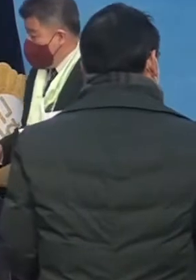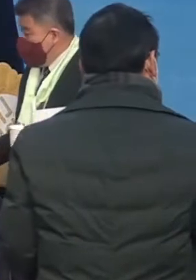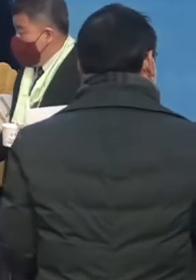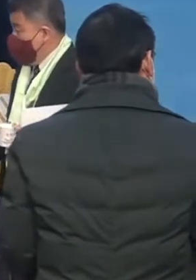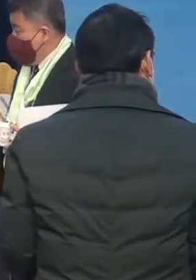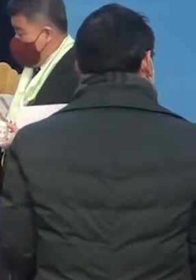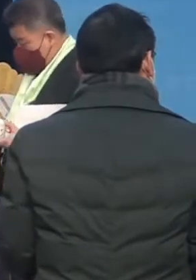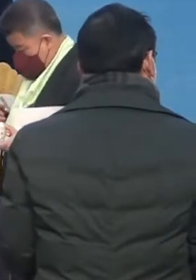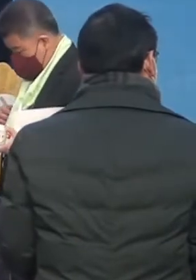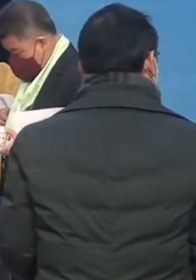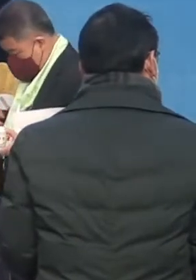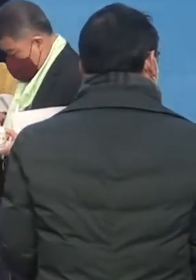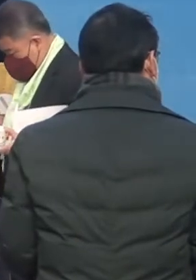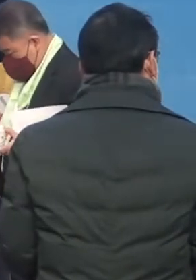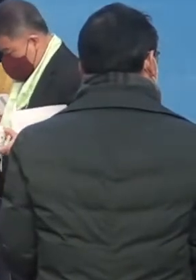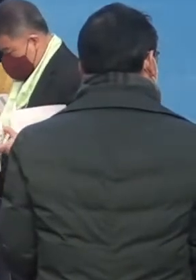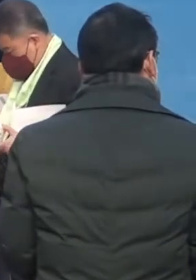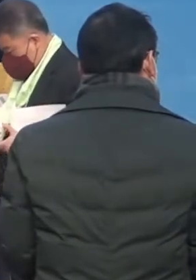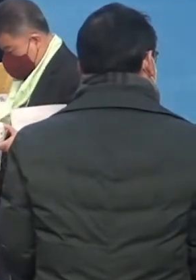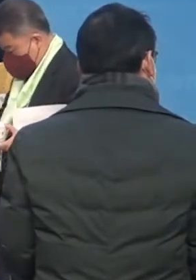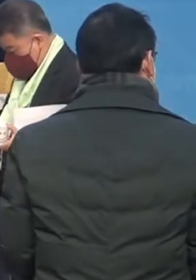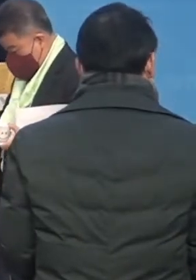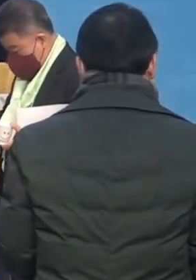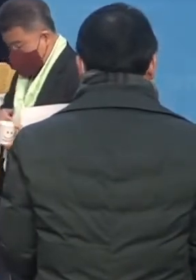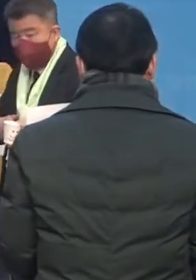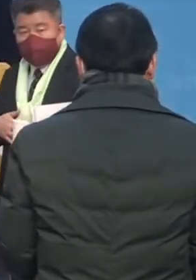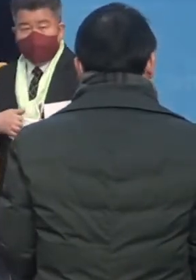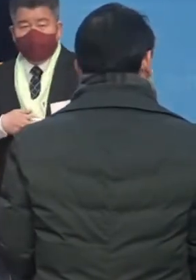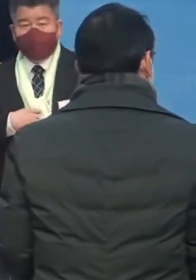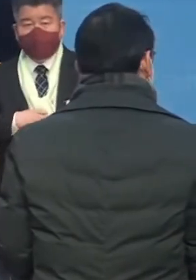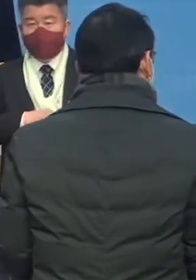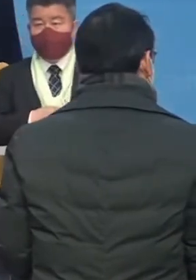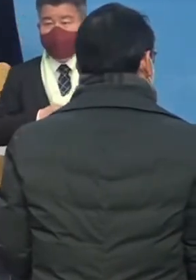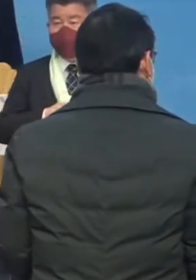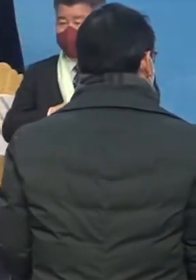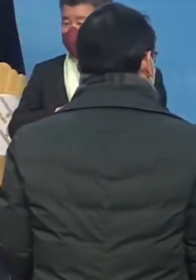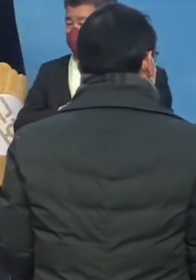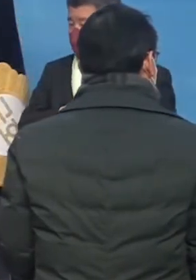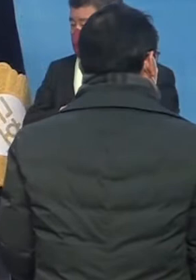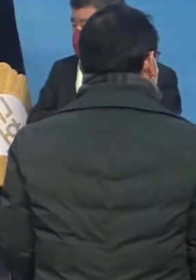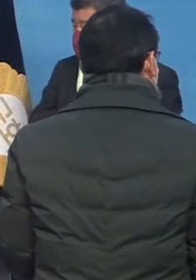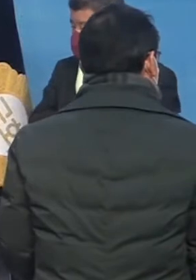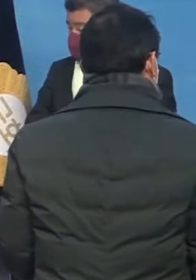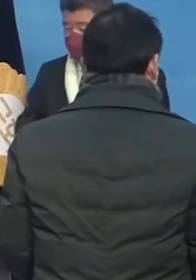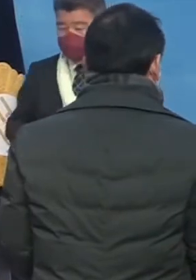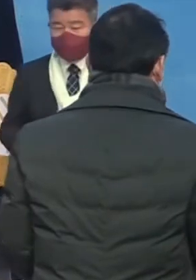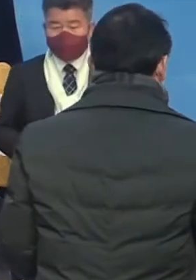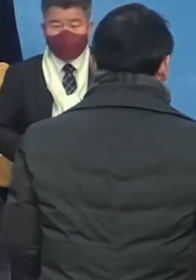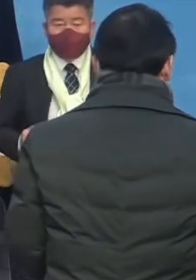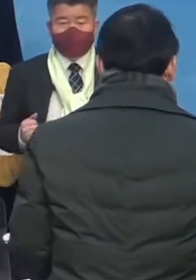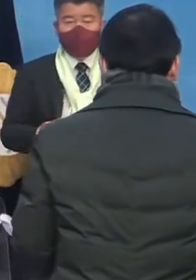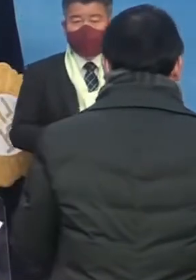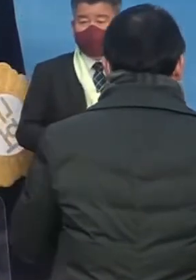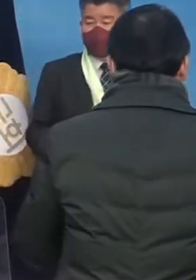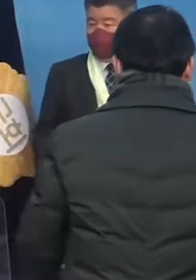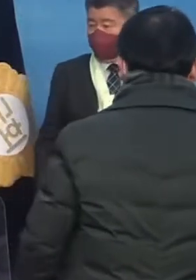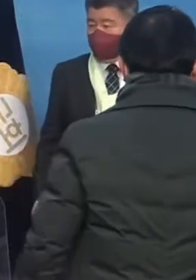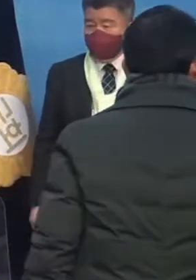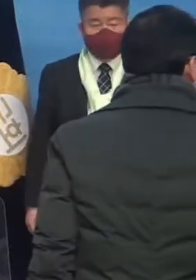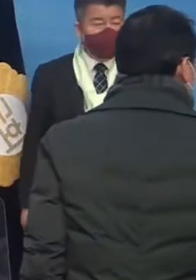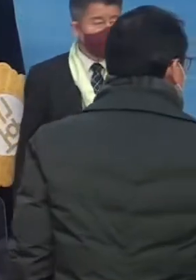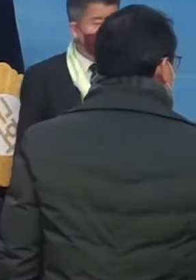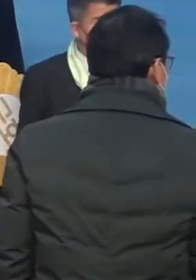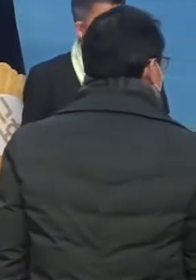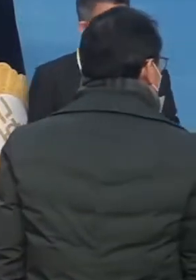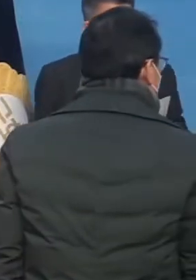하지 마십시오. 지금 한 2분 뒤에 시작해야 되니까요. 뒤로 나란히 반드시 이렇게 서주십시오. 뒤에. 그